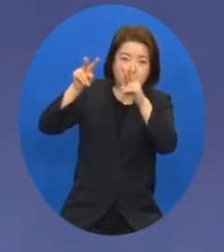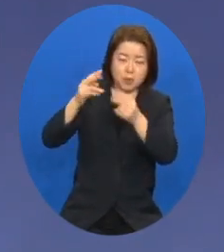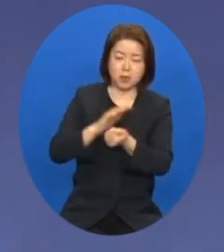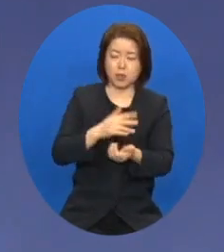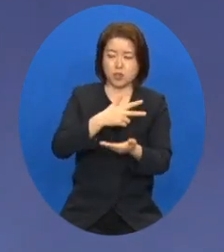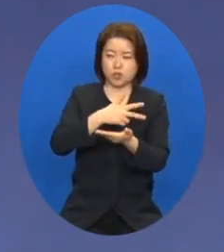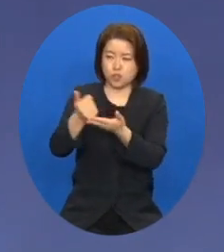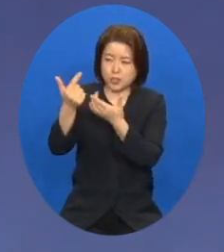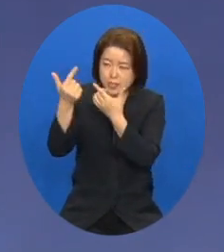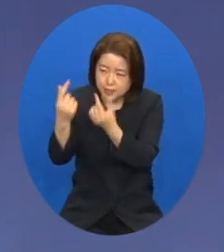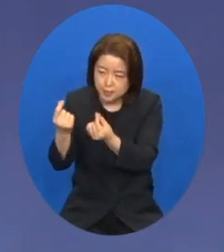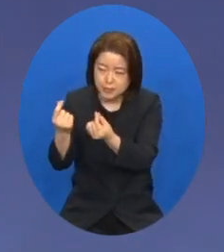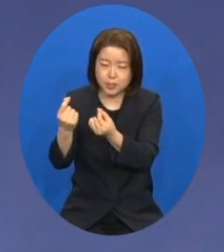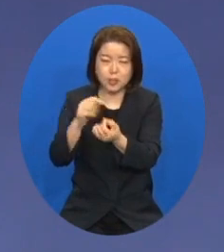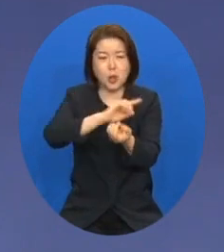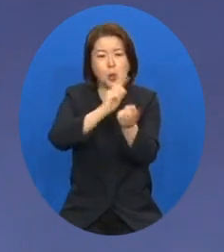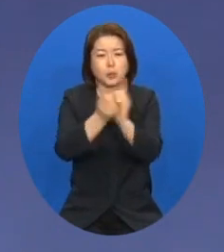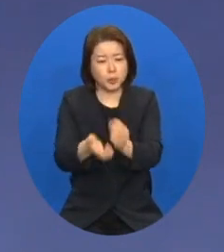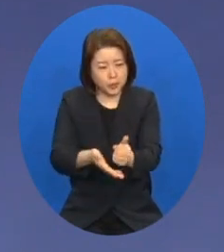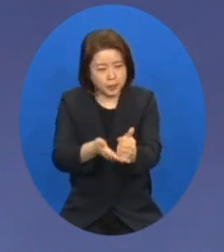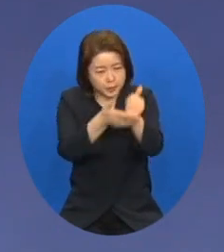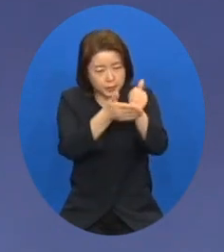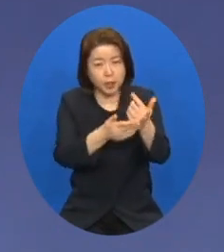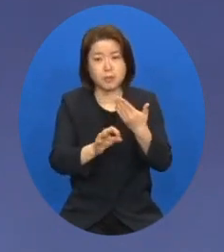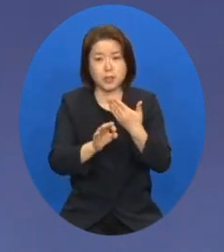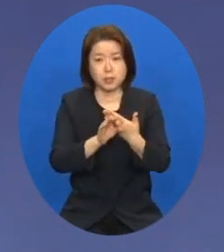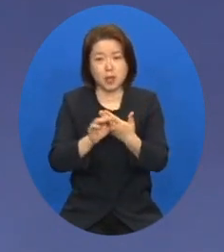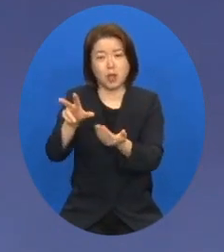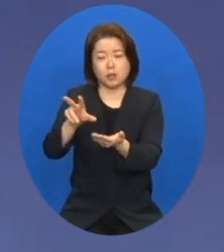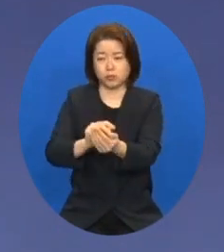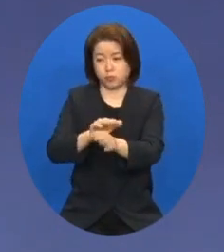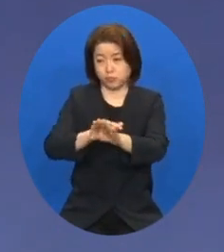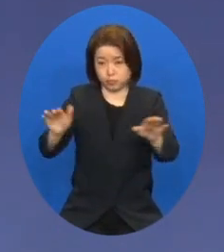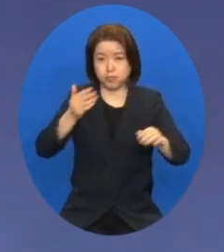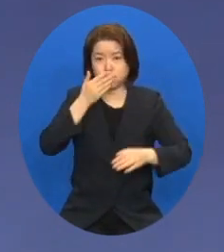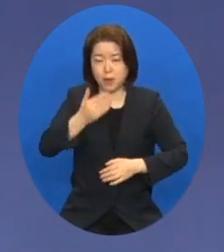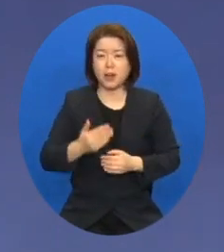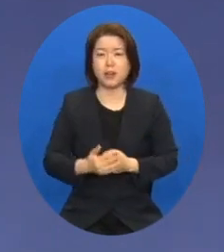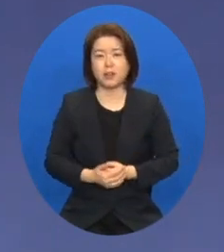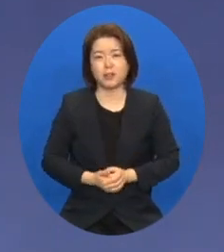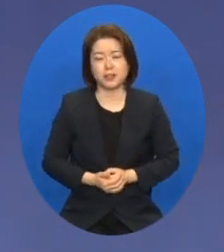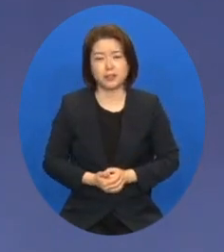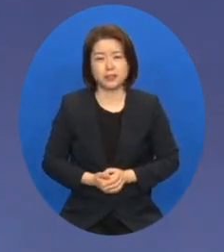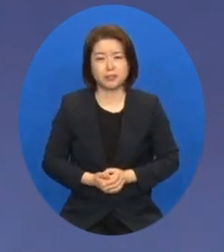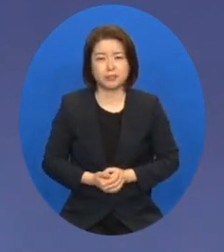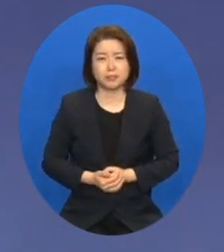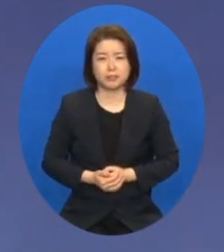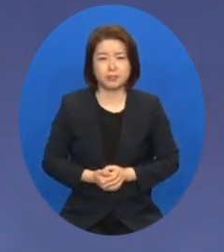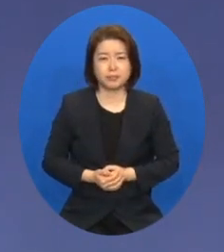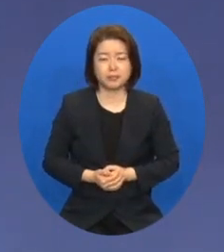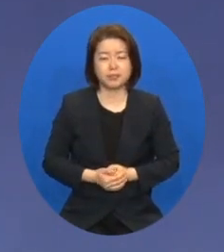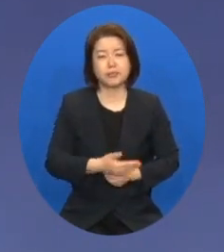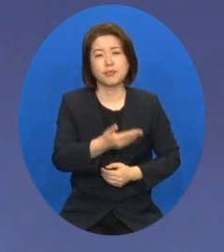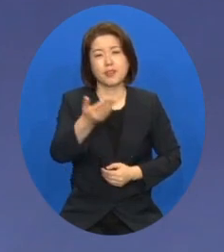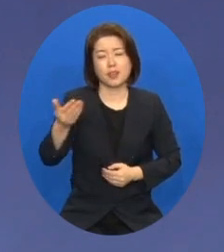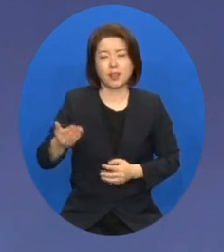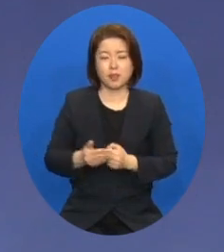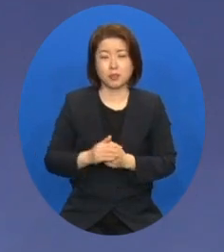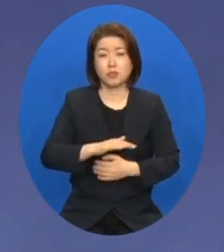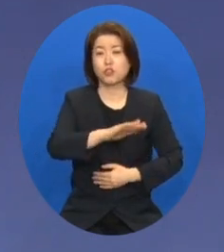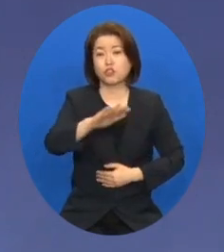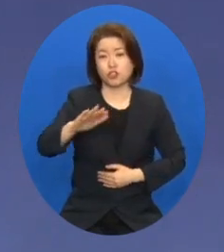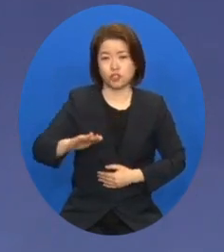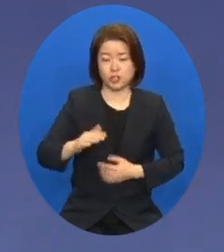하듯이 서로를 섬기면 그러면 문제를 해결 된다는 거죠 여러분 우리도